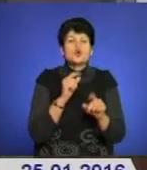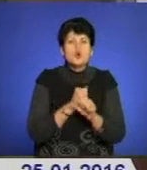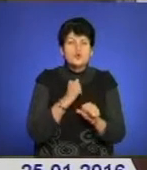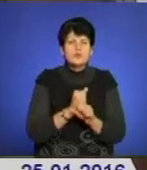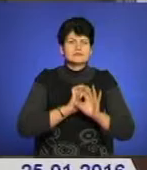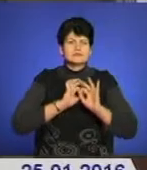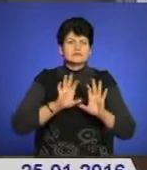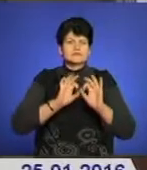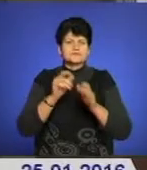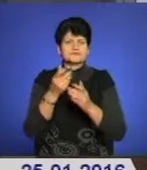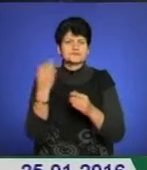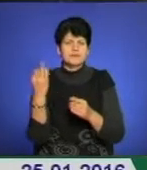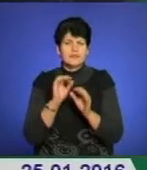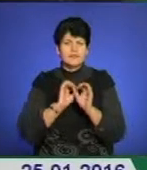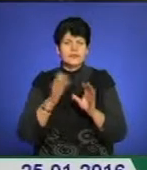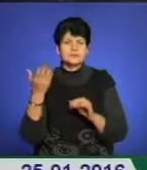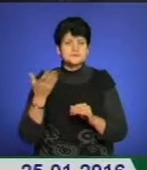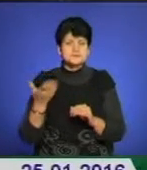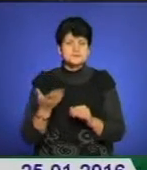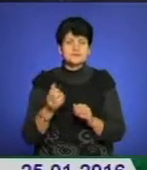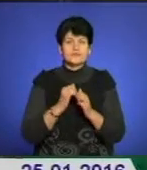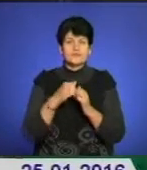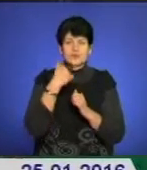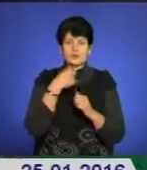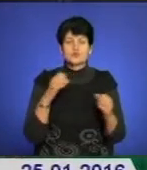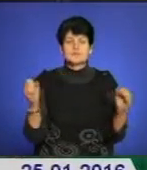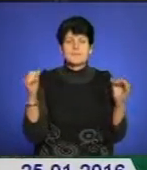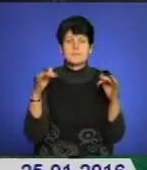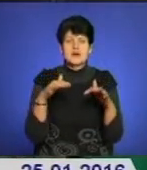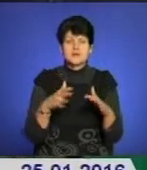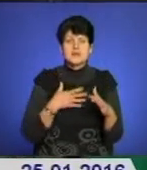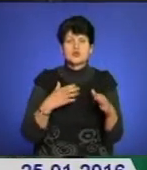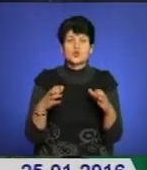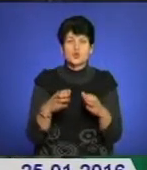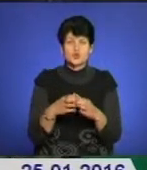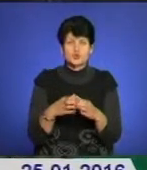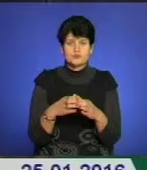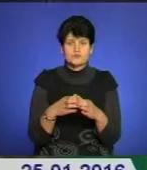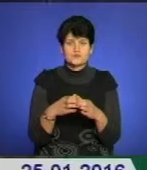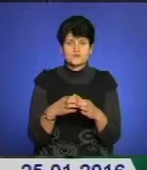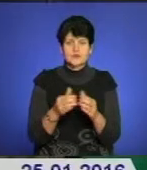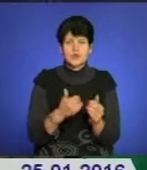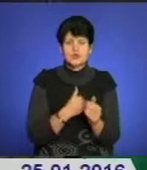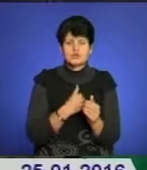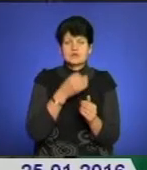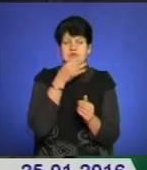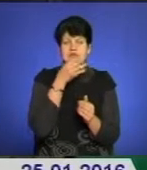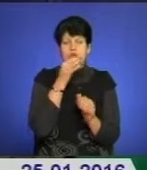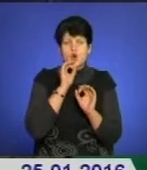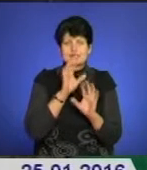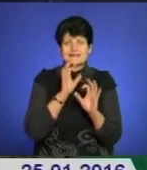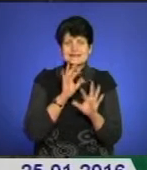притчі різні. І я думаю, що так. Кожного року ми збираємося, наприклад, з нашою групою. Хочемо розказати